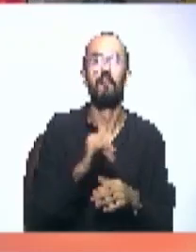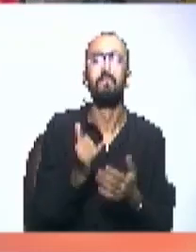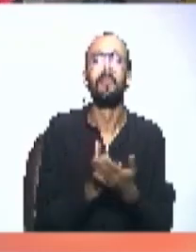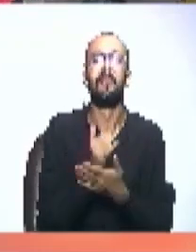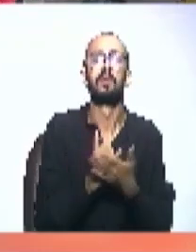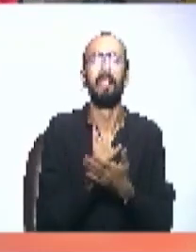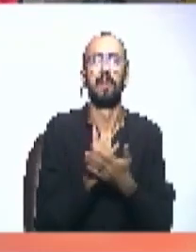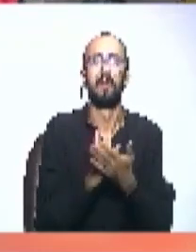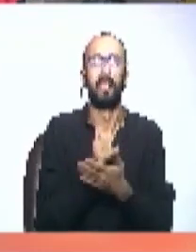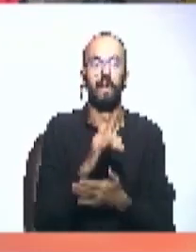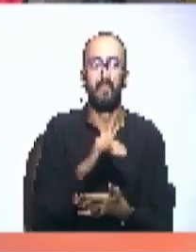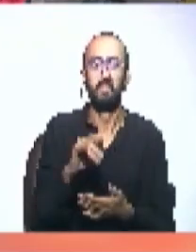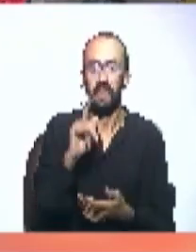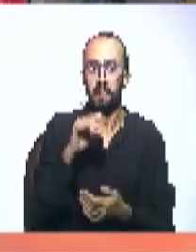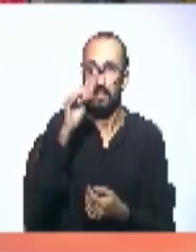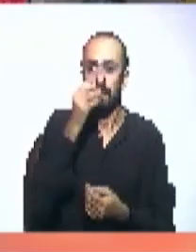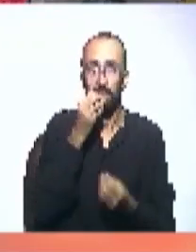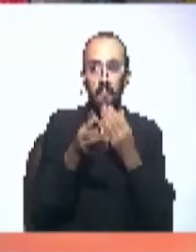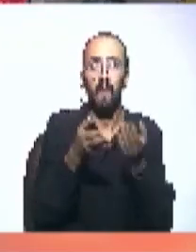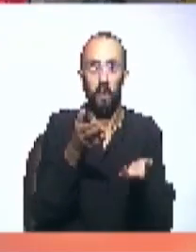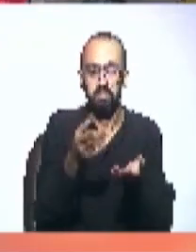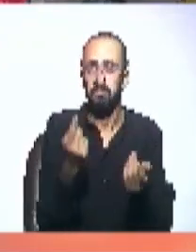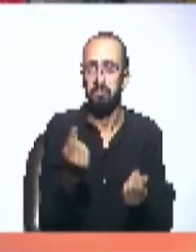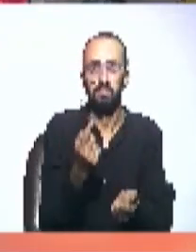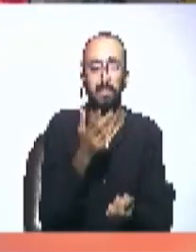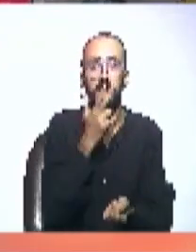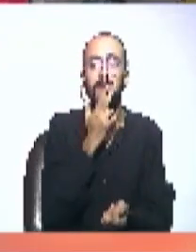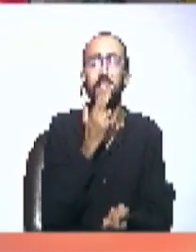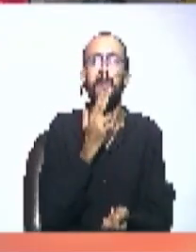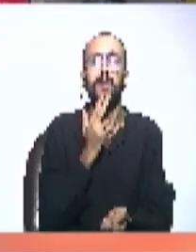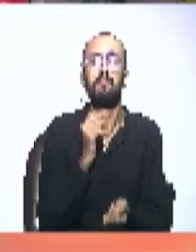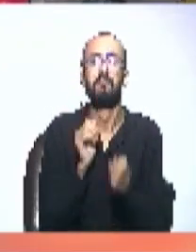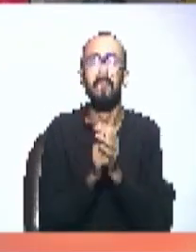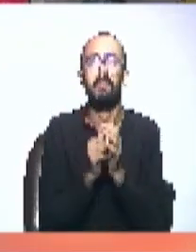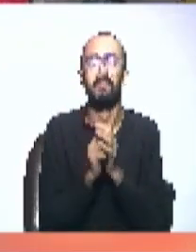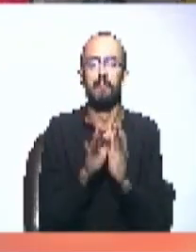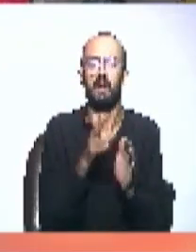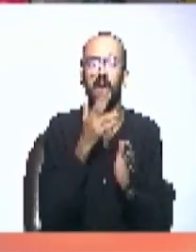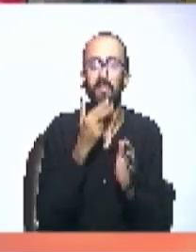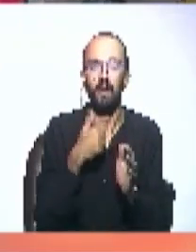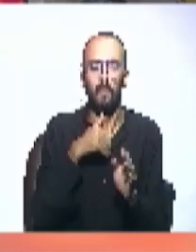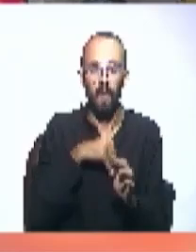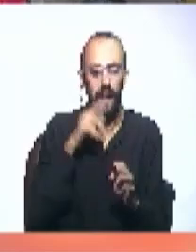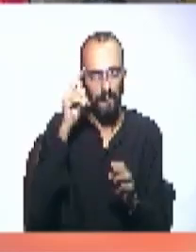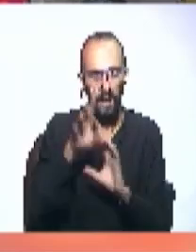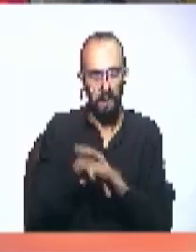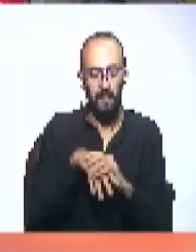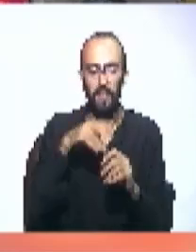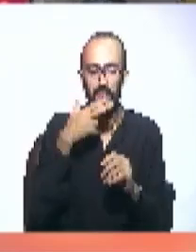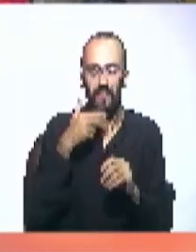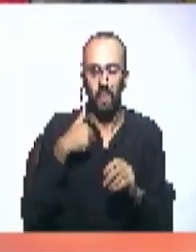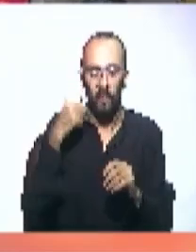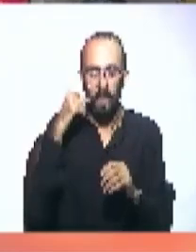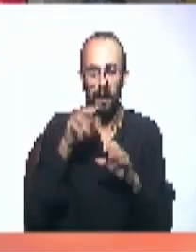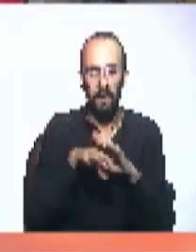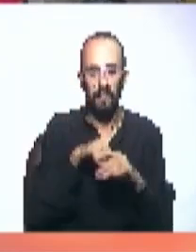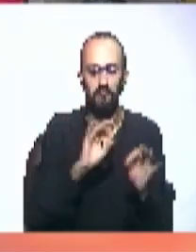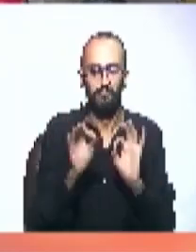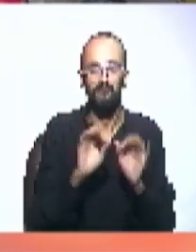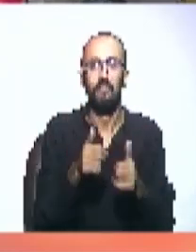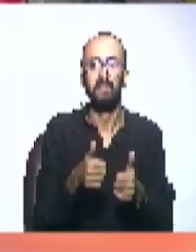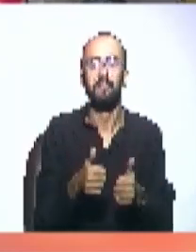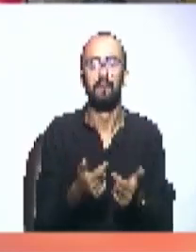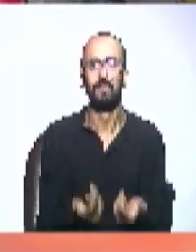للاطفال الصغيره بالحاجات النظيفة من البيت، ان انا اكون عامل الحاجة بنفسي ومضمون نتيجتها عاملة